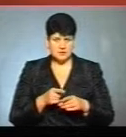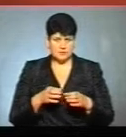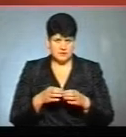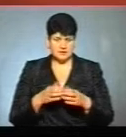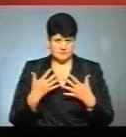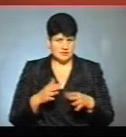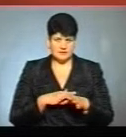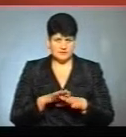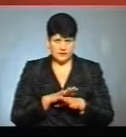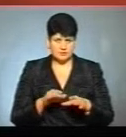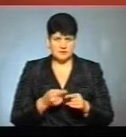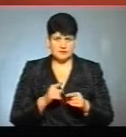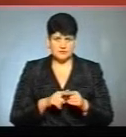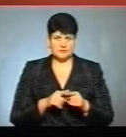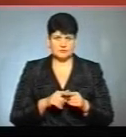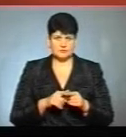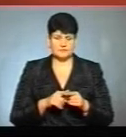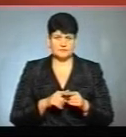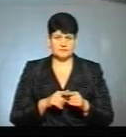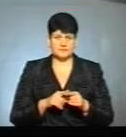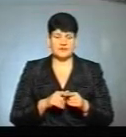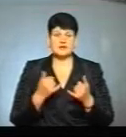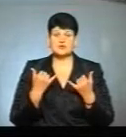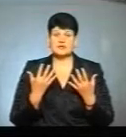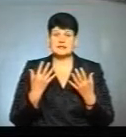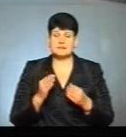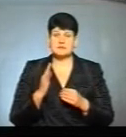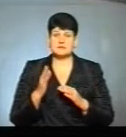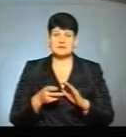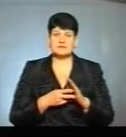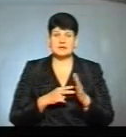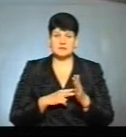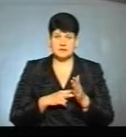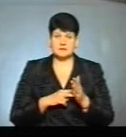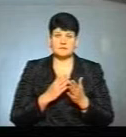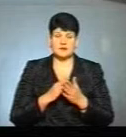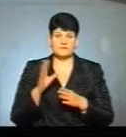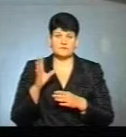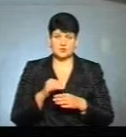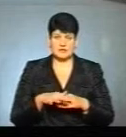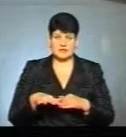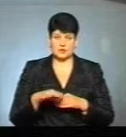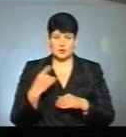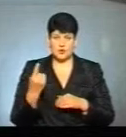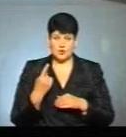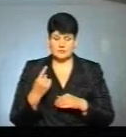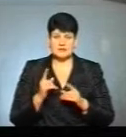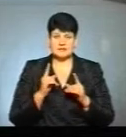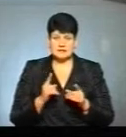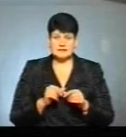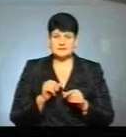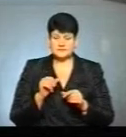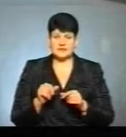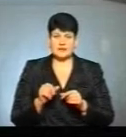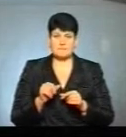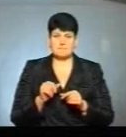які ви говорите, що буде невеликим районом. На сьогоднішній день у нас перспективний план покриває майже всю територію області, за виключенням декількох білих